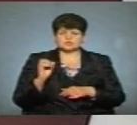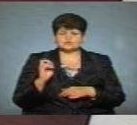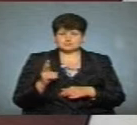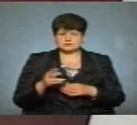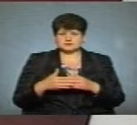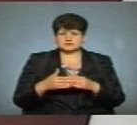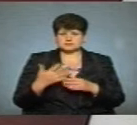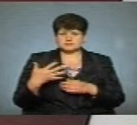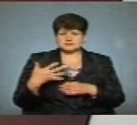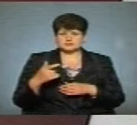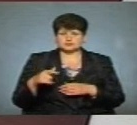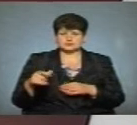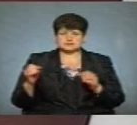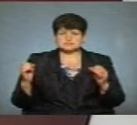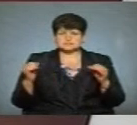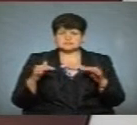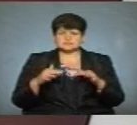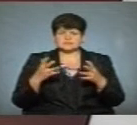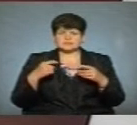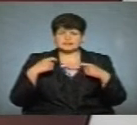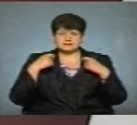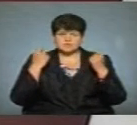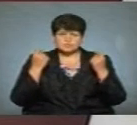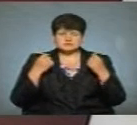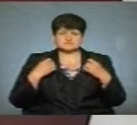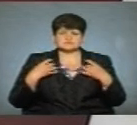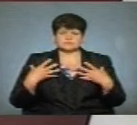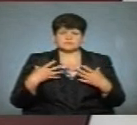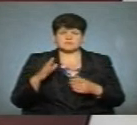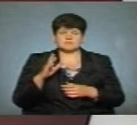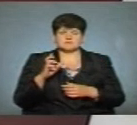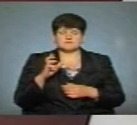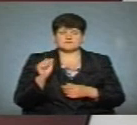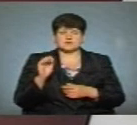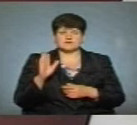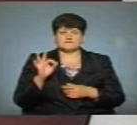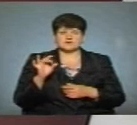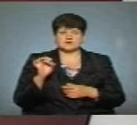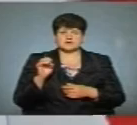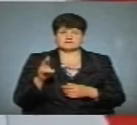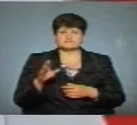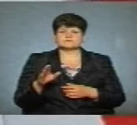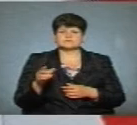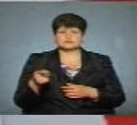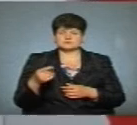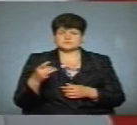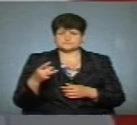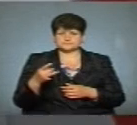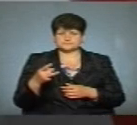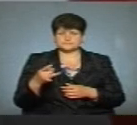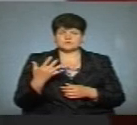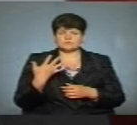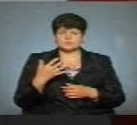словами, близько 50 людей зібралися на день народження. Святкували в Баворові Тернопільського району. У 5